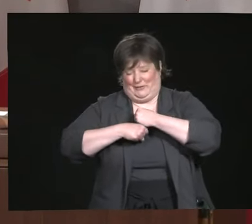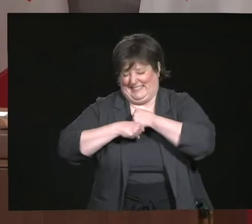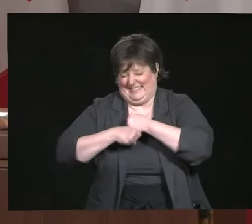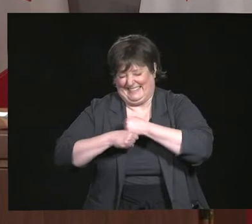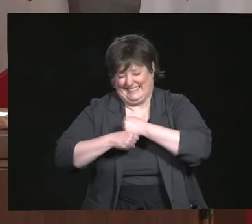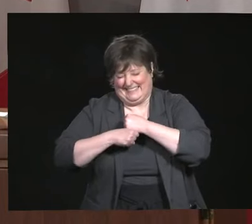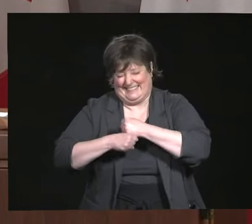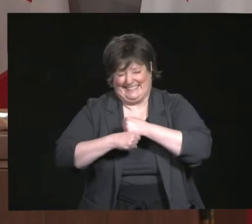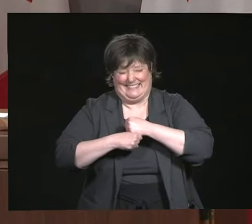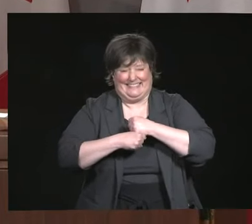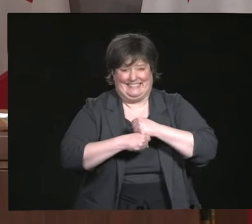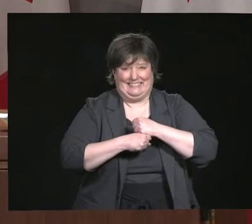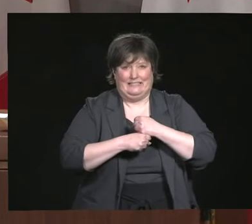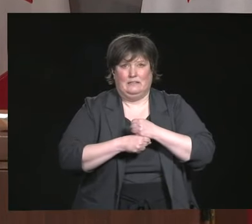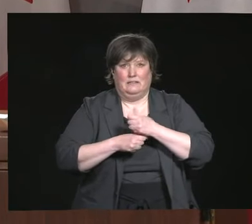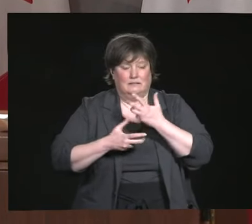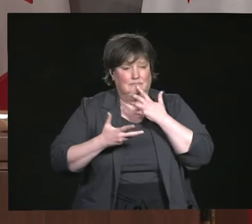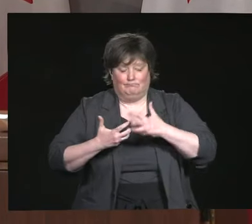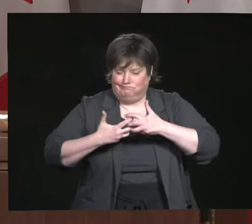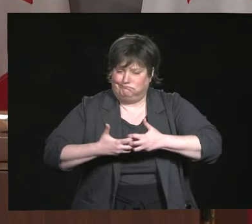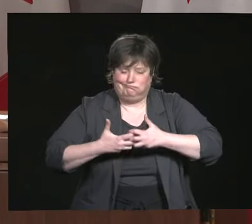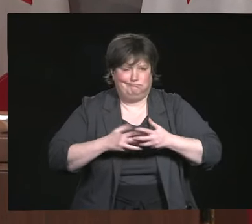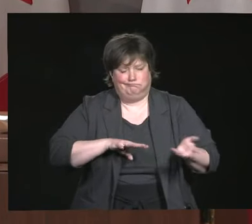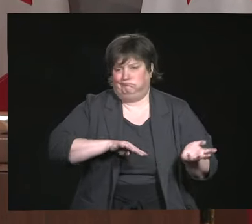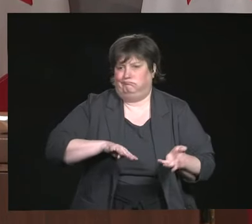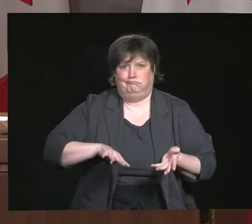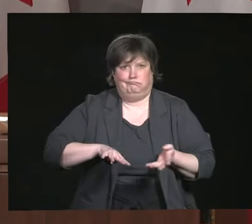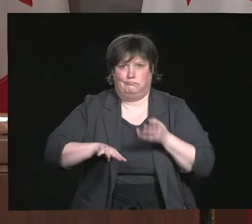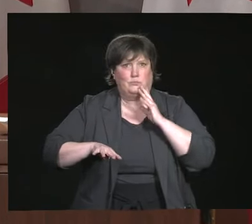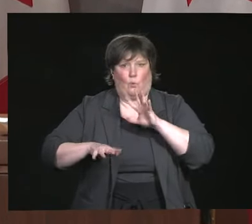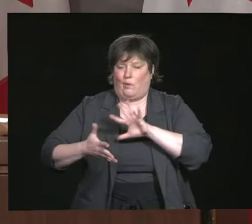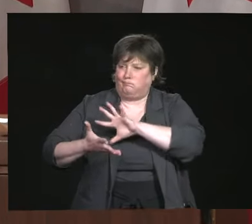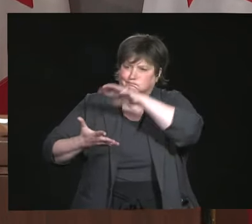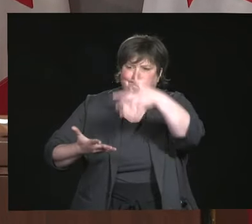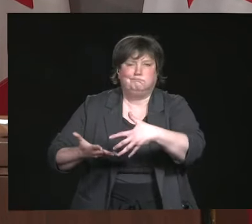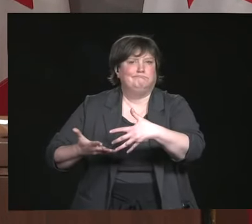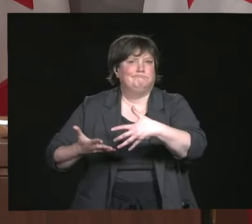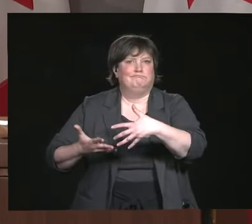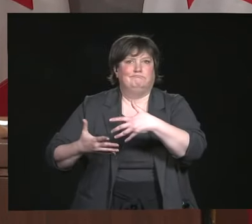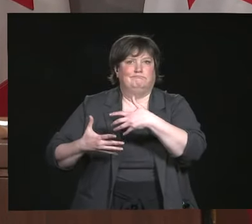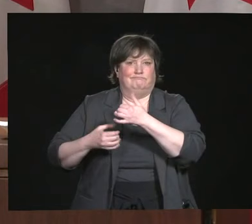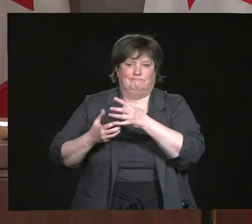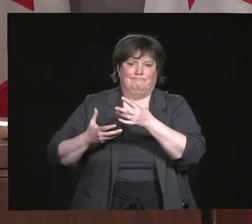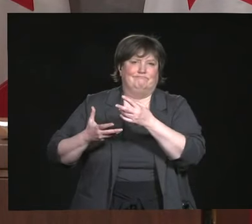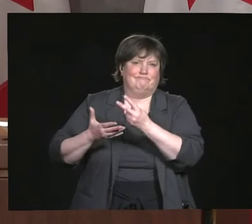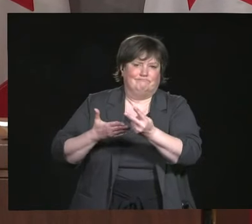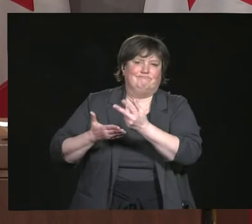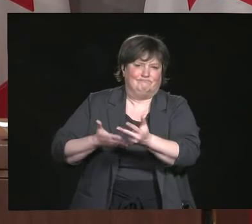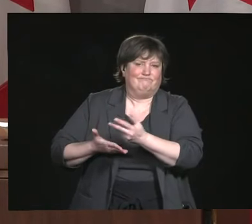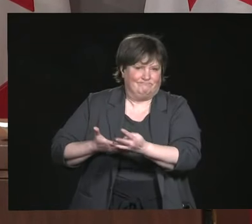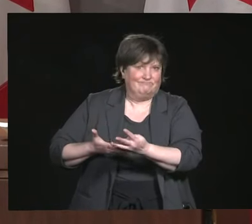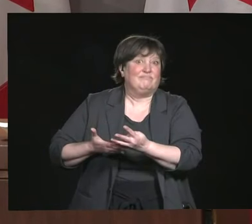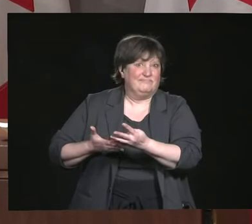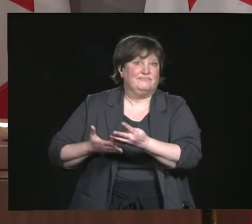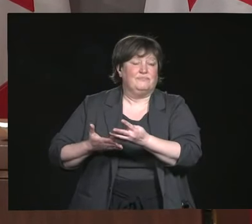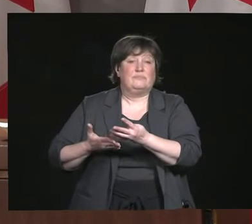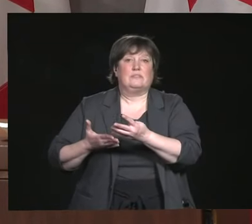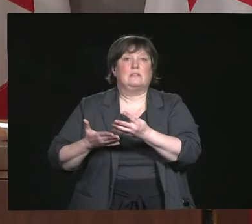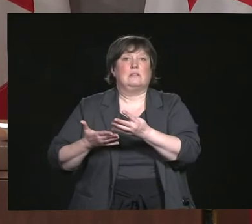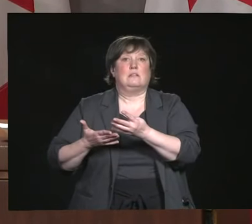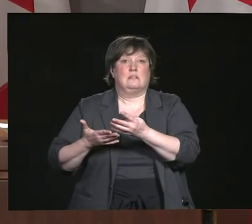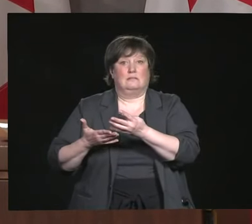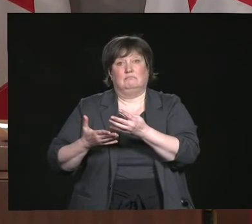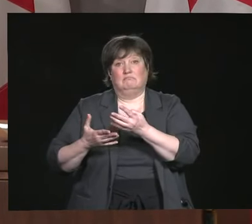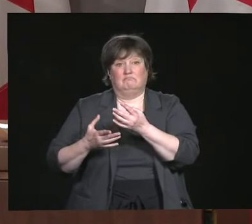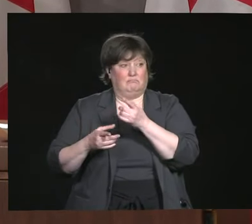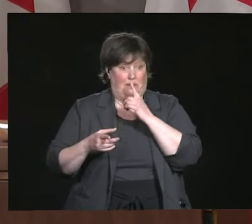important, évidemment, c'est que nous avons tous une responsabilité pour faire en sorte que ces scénarios soient les meilleurs possibles dans les prochains jours et les prochaines semaines. Mais le